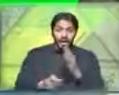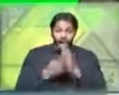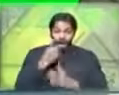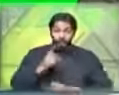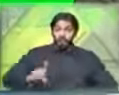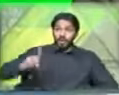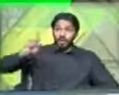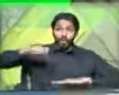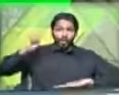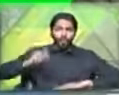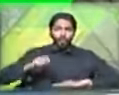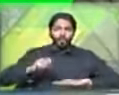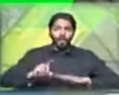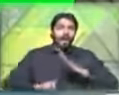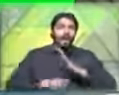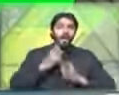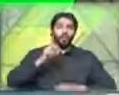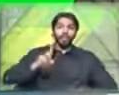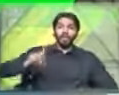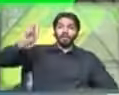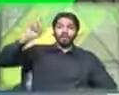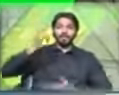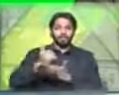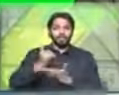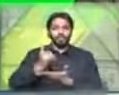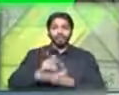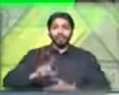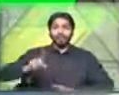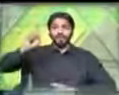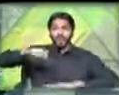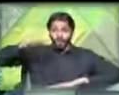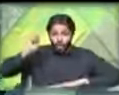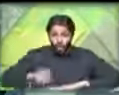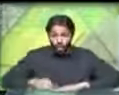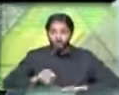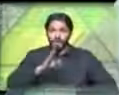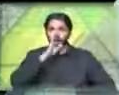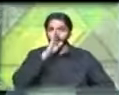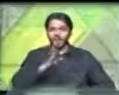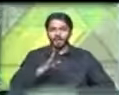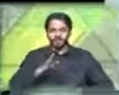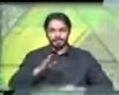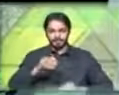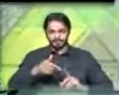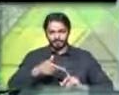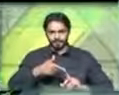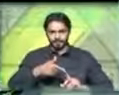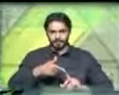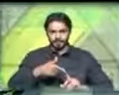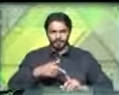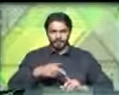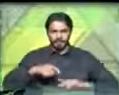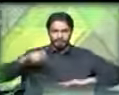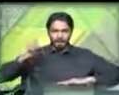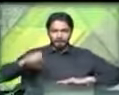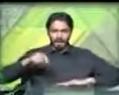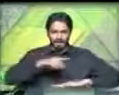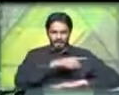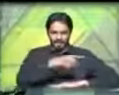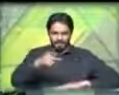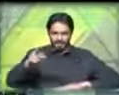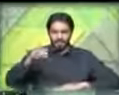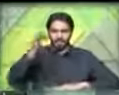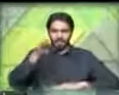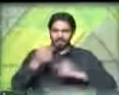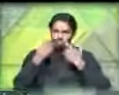الله. والله يقضي بالحق. ويكفي القضاء شرفا أنه قد